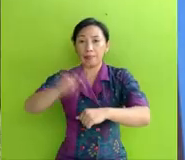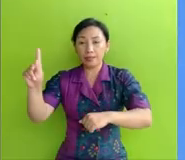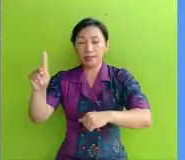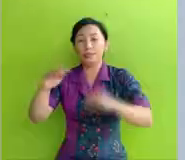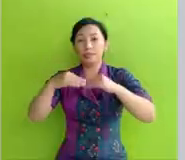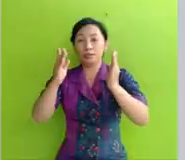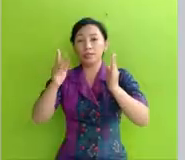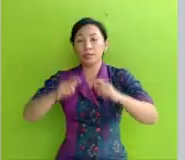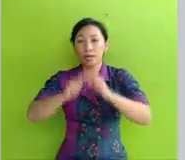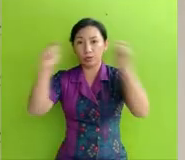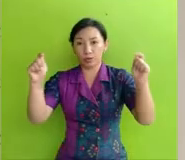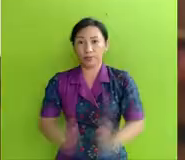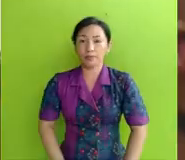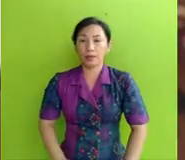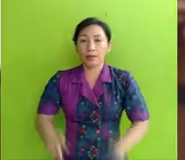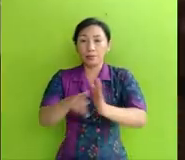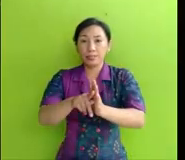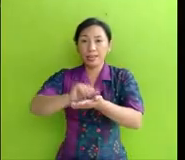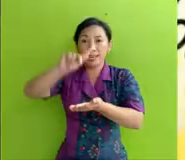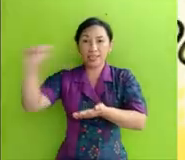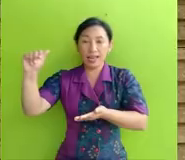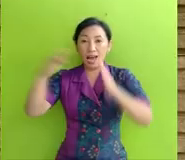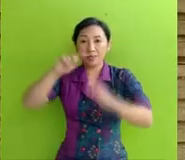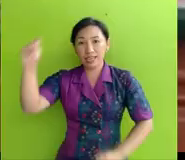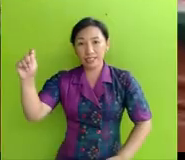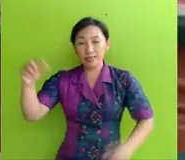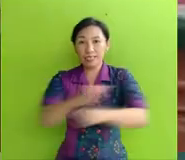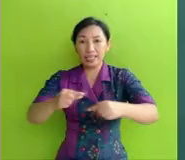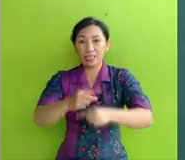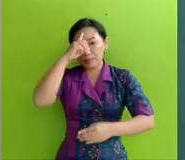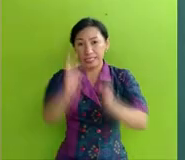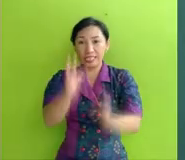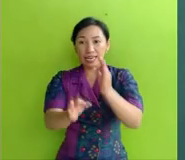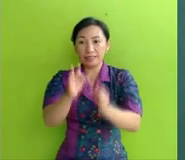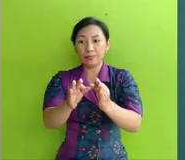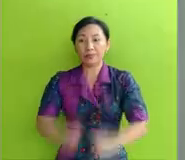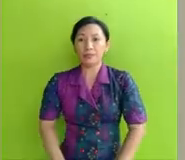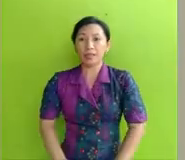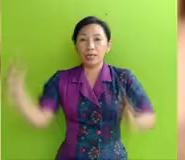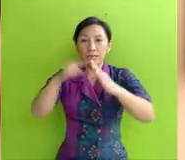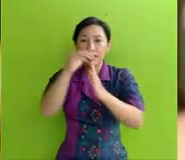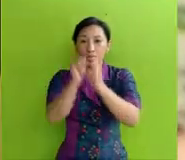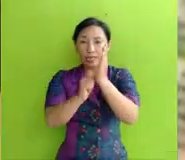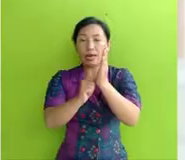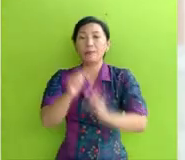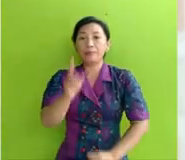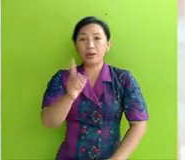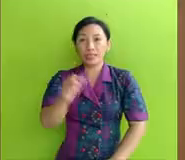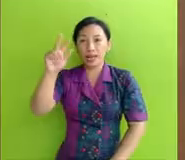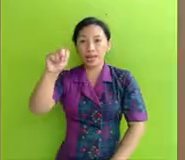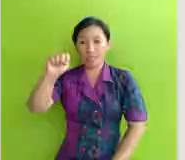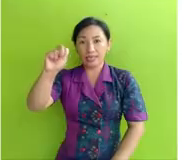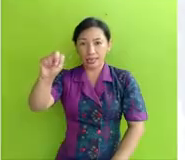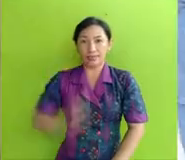Kelengkapan gedung kantor, pelayanan administrasi, persidangan, hingga sarana pengawasan integritas